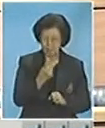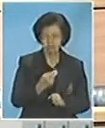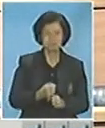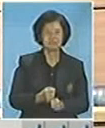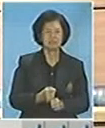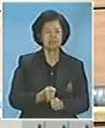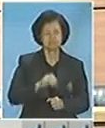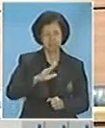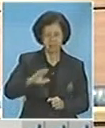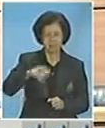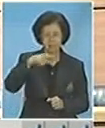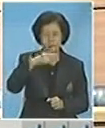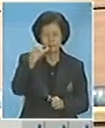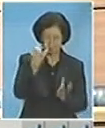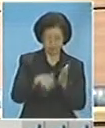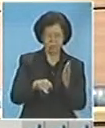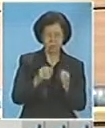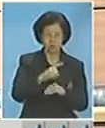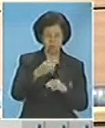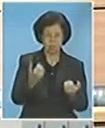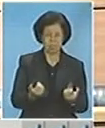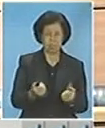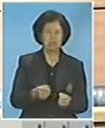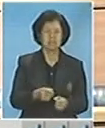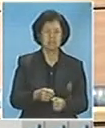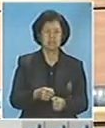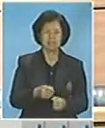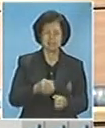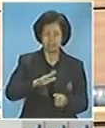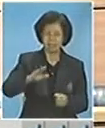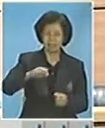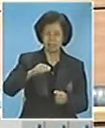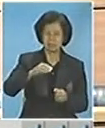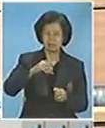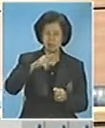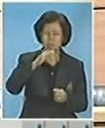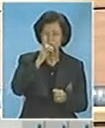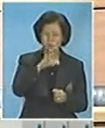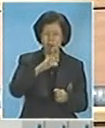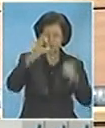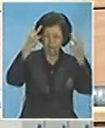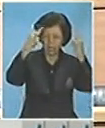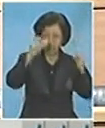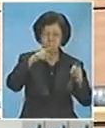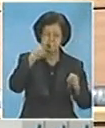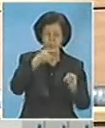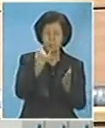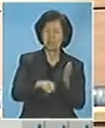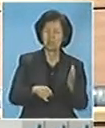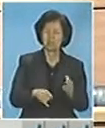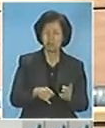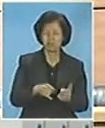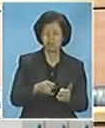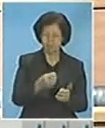ราะเวลาเด็กพูดผิดในวันนี้ในโรงเรียนนั้นเด็กก็บอกว่าขนาดนายกยังพูดผิดเลยอาจารย์จะมาเอาอะไรกับหนู